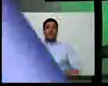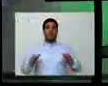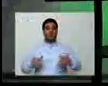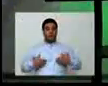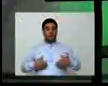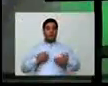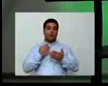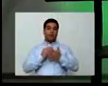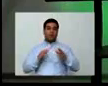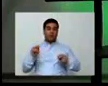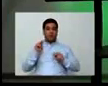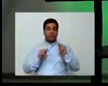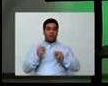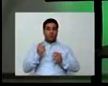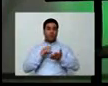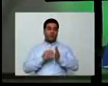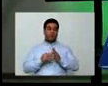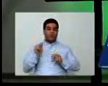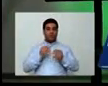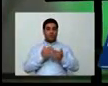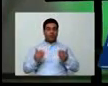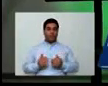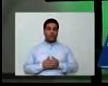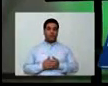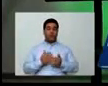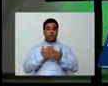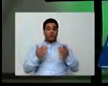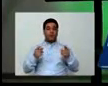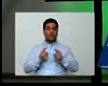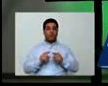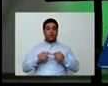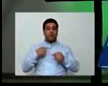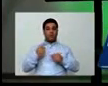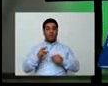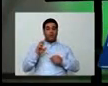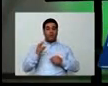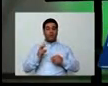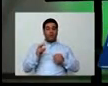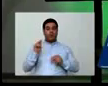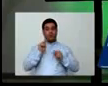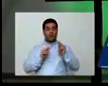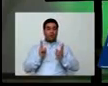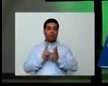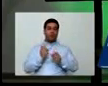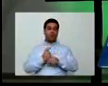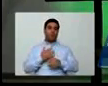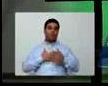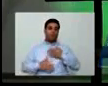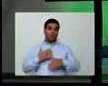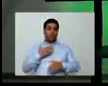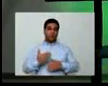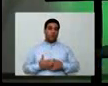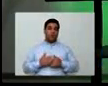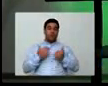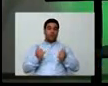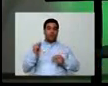Ассаламу алейкум, экран қашығы келген азиз 11-ші сынып оқушыларым. Сіздер білен навбаттаги биология фанды көрсіп тұрғанымдан бағайты құрсанман.